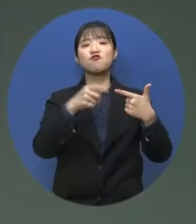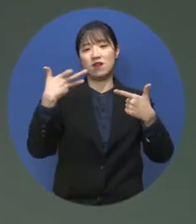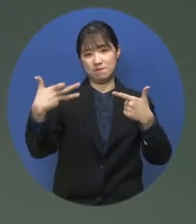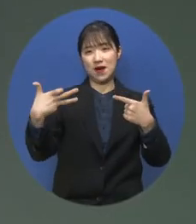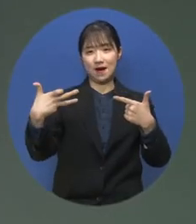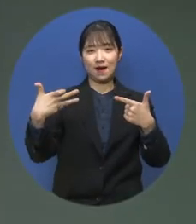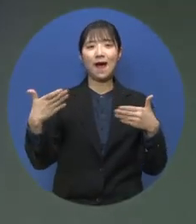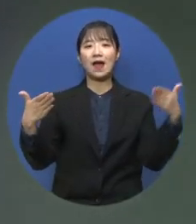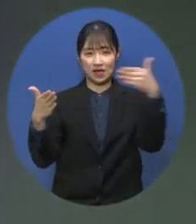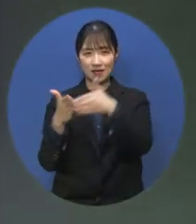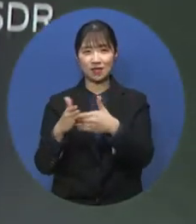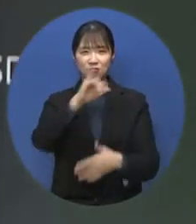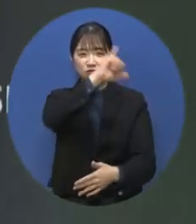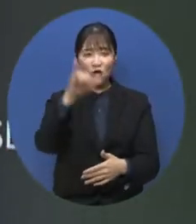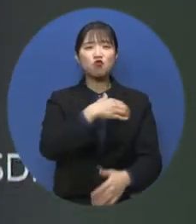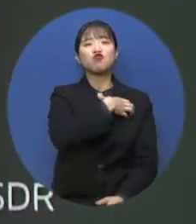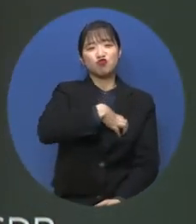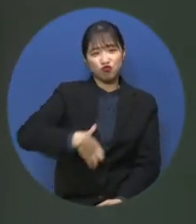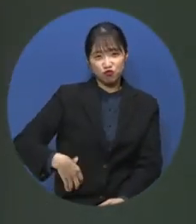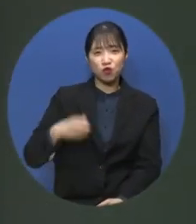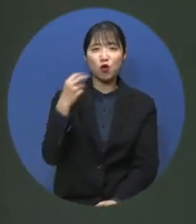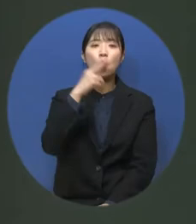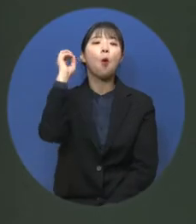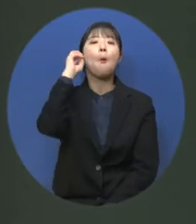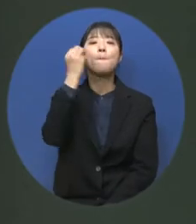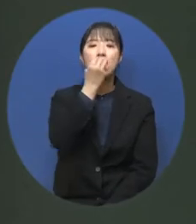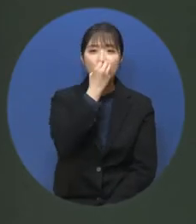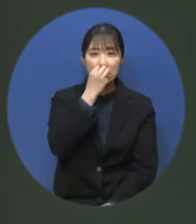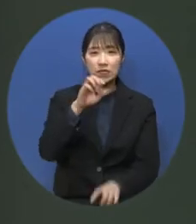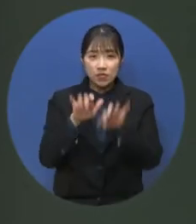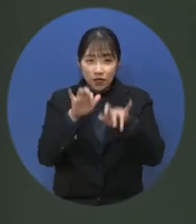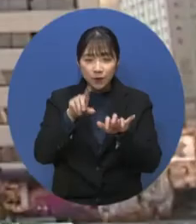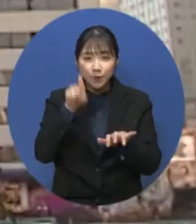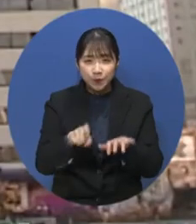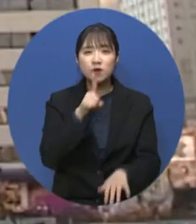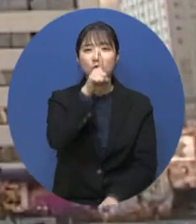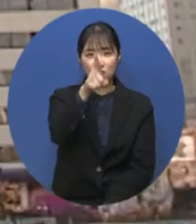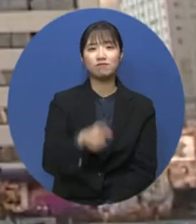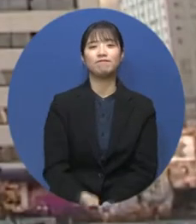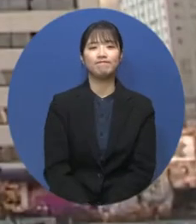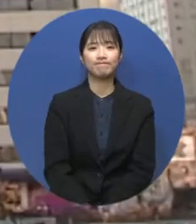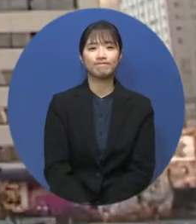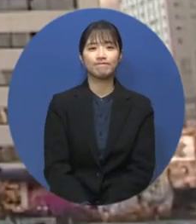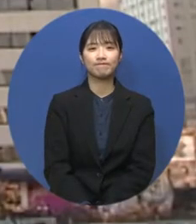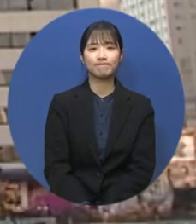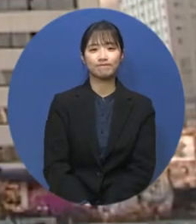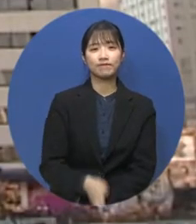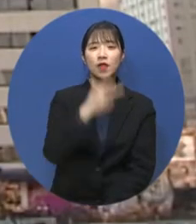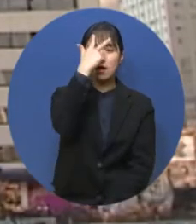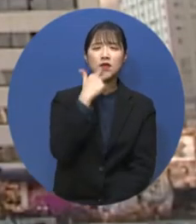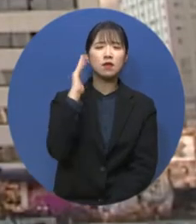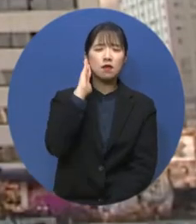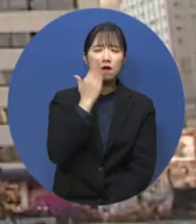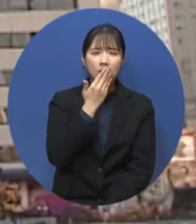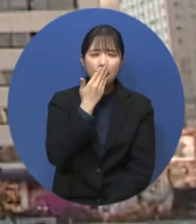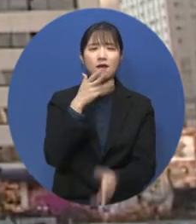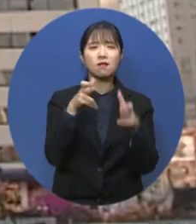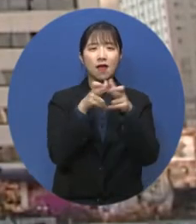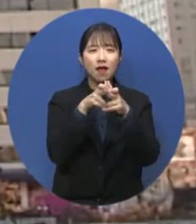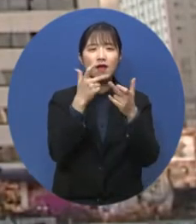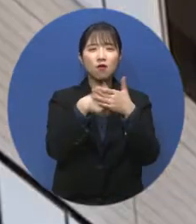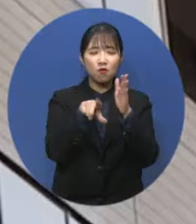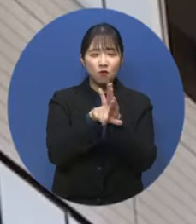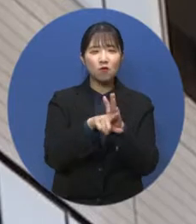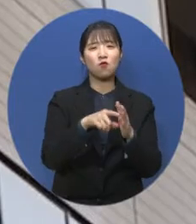18일까지며 전국 주민센터와 공식 누리집에서 접수 가능합니다. 방통위는 시청각장애인을 대상으로